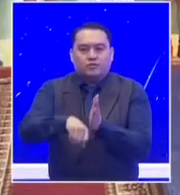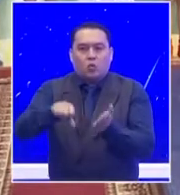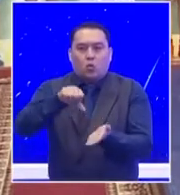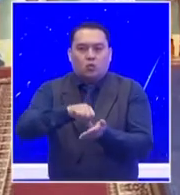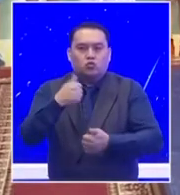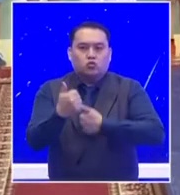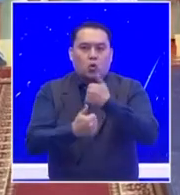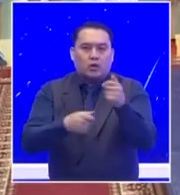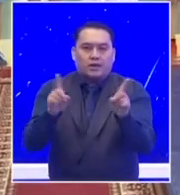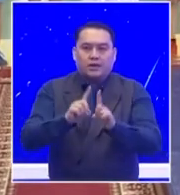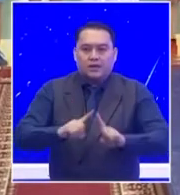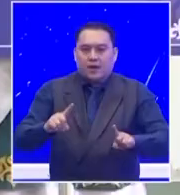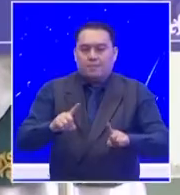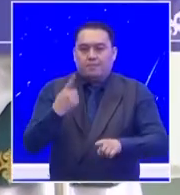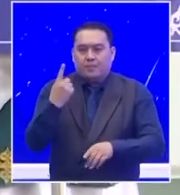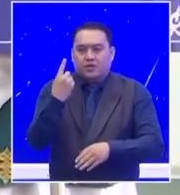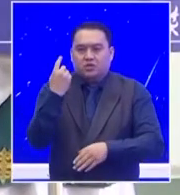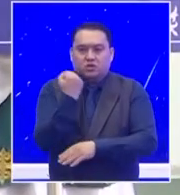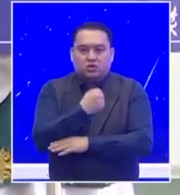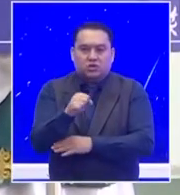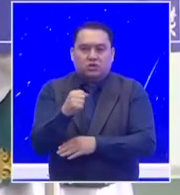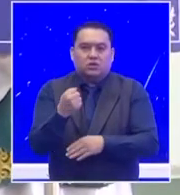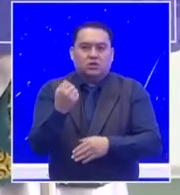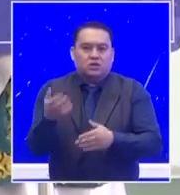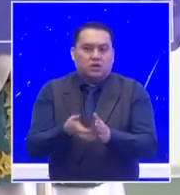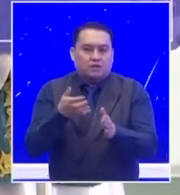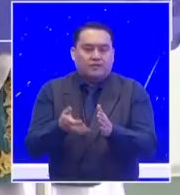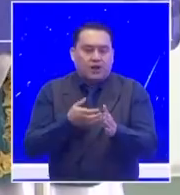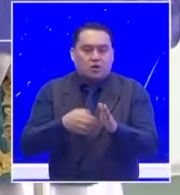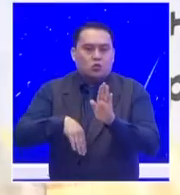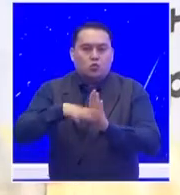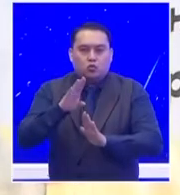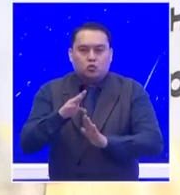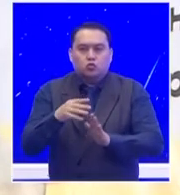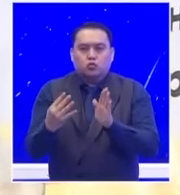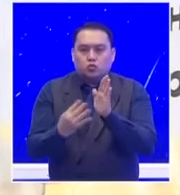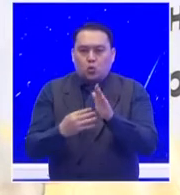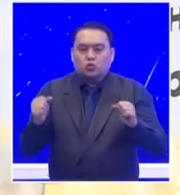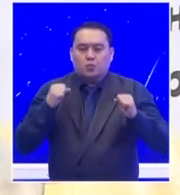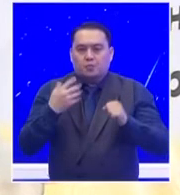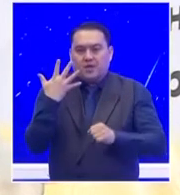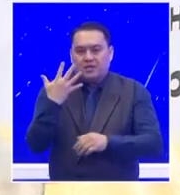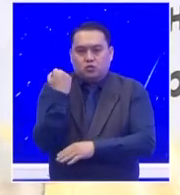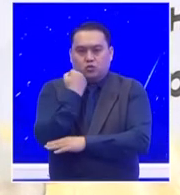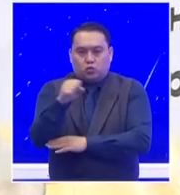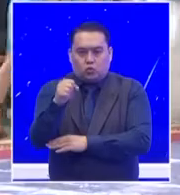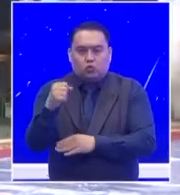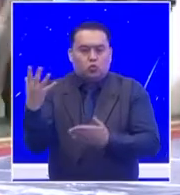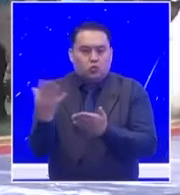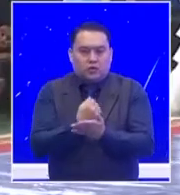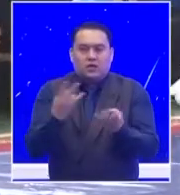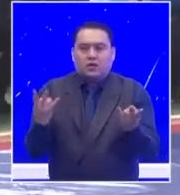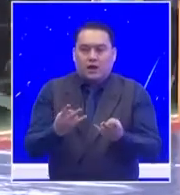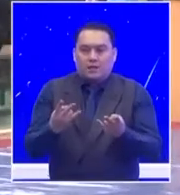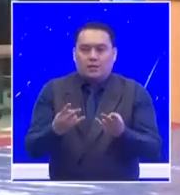Ұжымдық сайыстың ерекшелігі бір балуанның жеңісі жеткіліксіз. Үздік шығу үшін кем дегенде командадағы 9 спортшының 5-еуі қарсыласын ұтуы қажет.